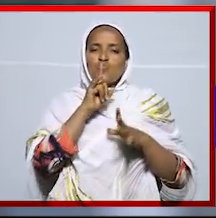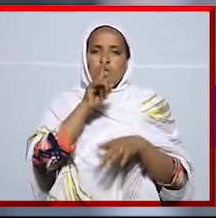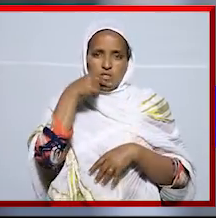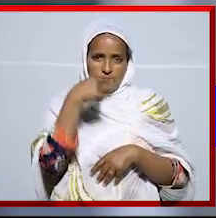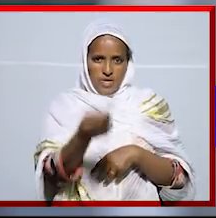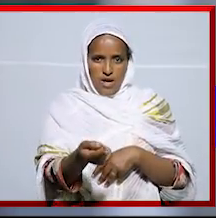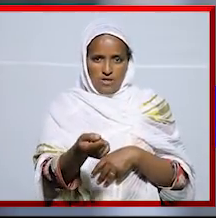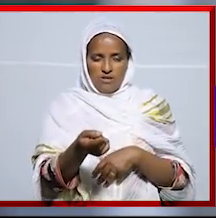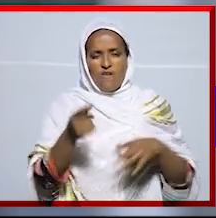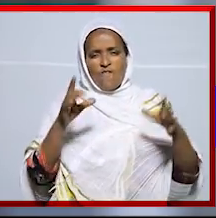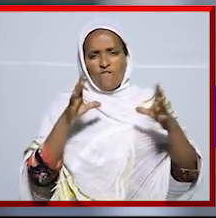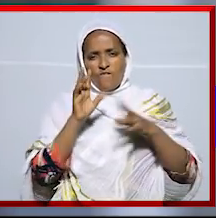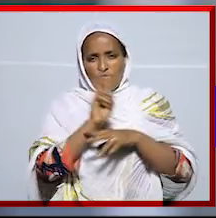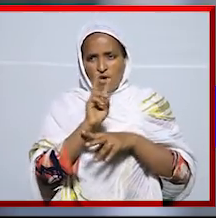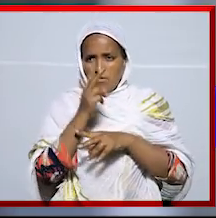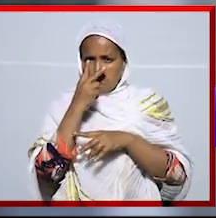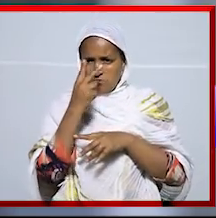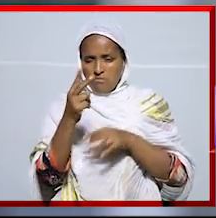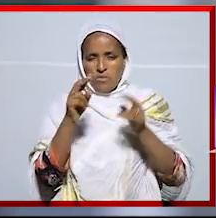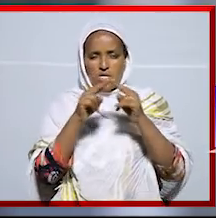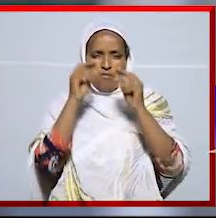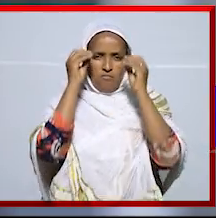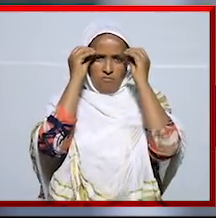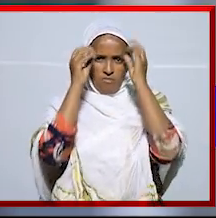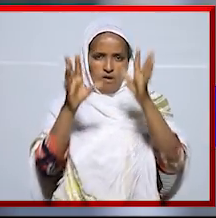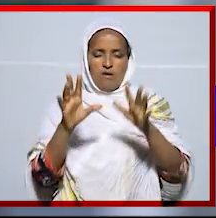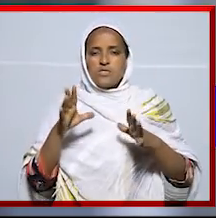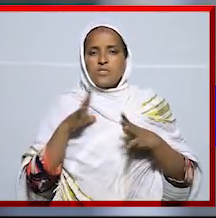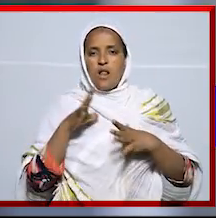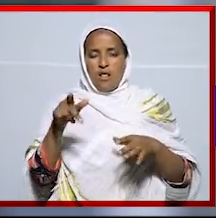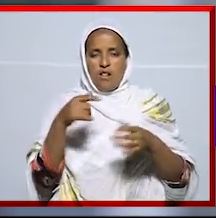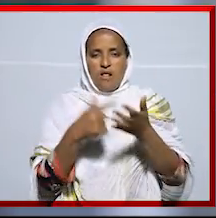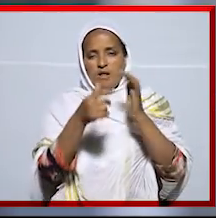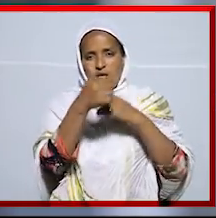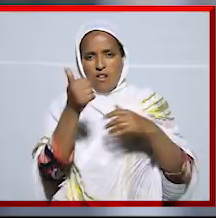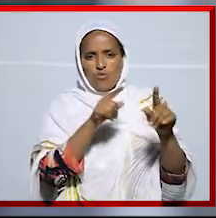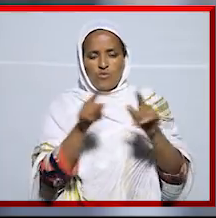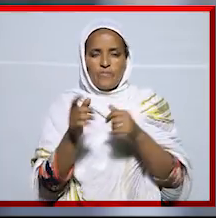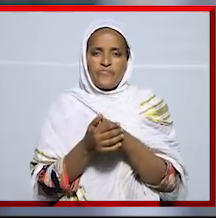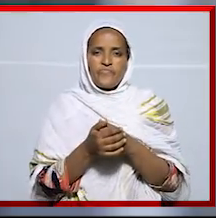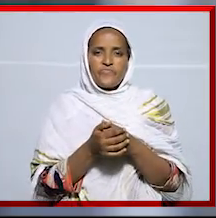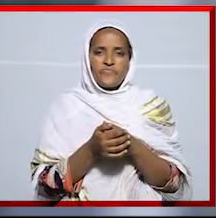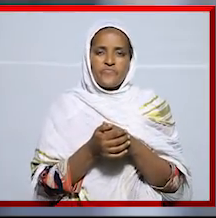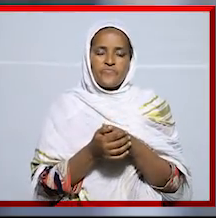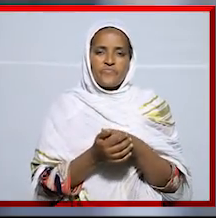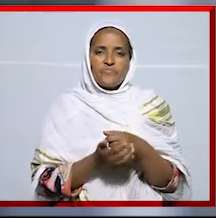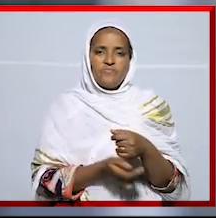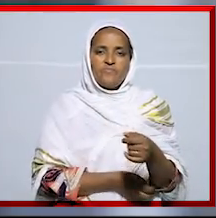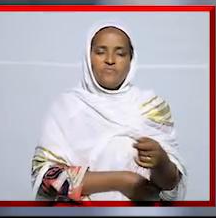የእውነት ለመናገር ፊልም አይቼ ይዝናናለሁ። ሌላ